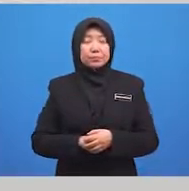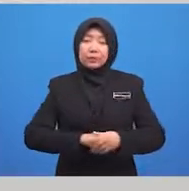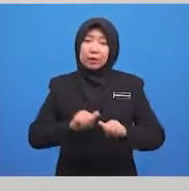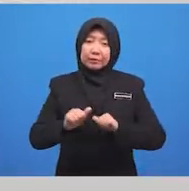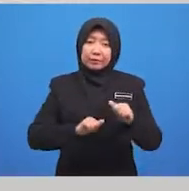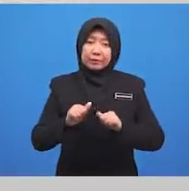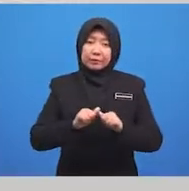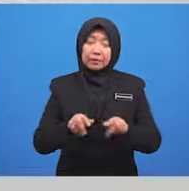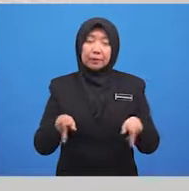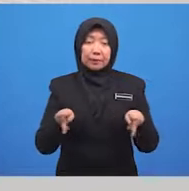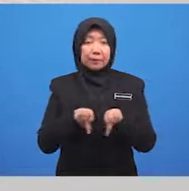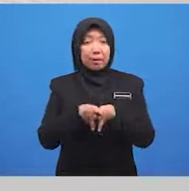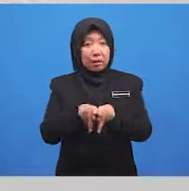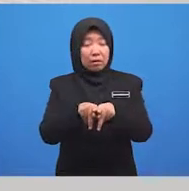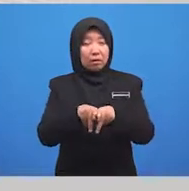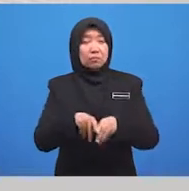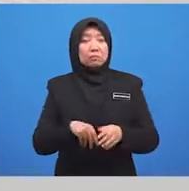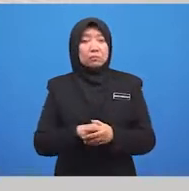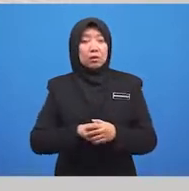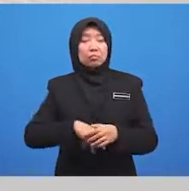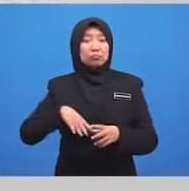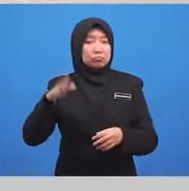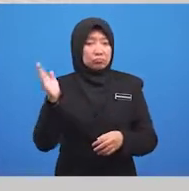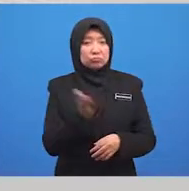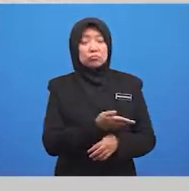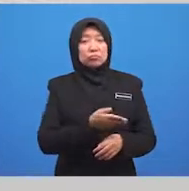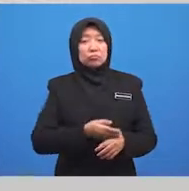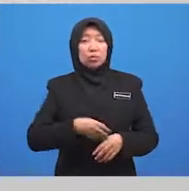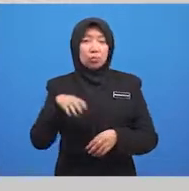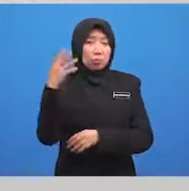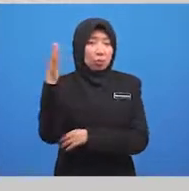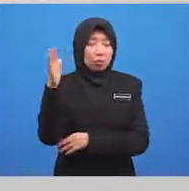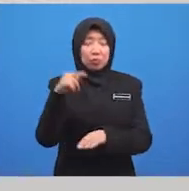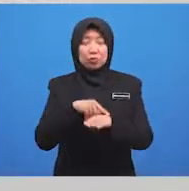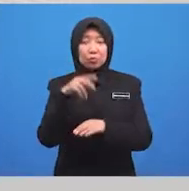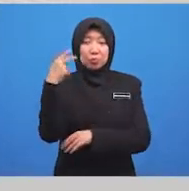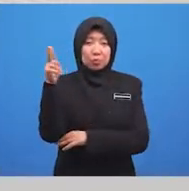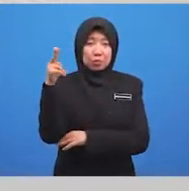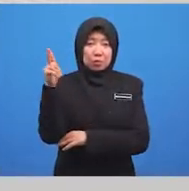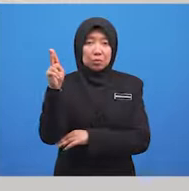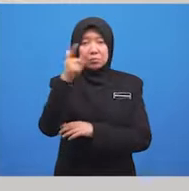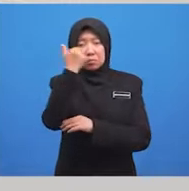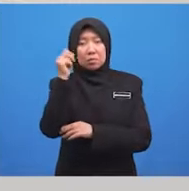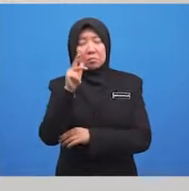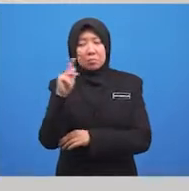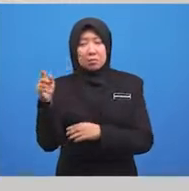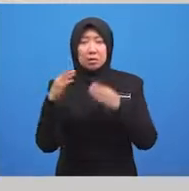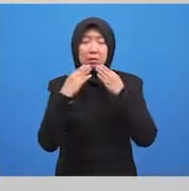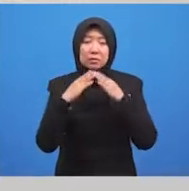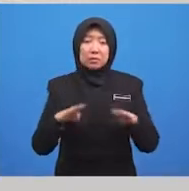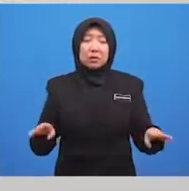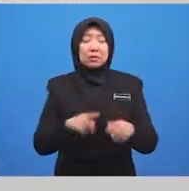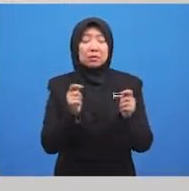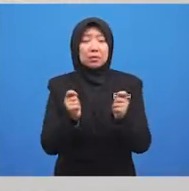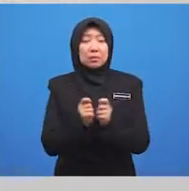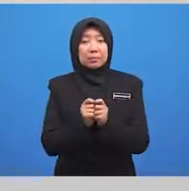Aktiviti pembalakan merupakan aktiviti penebangan pokok-pokok di hutan. Ini menyebabkan habitat atau tempat